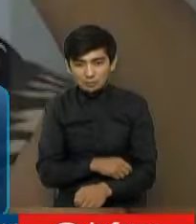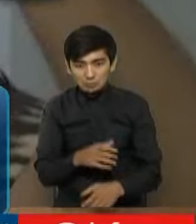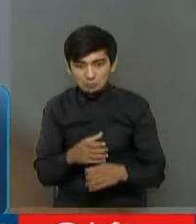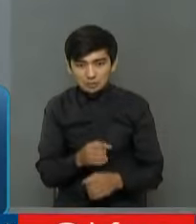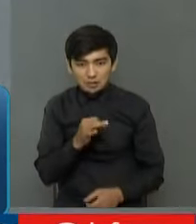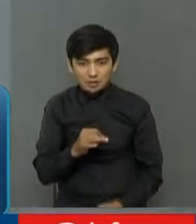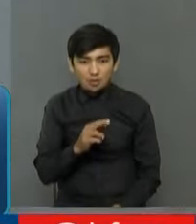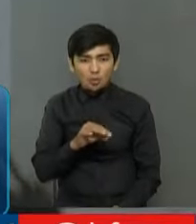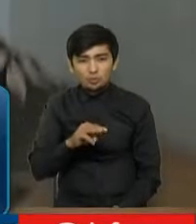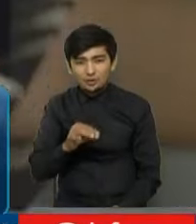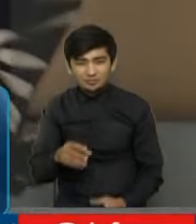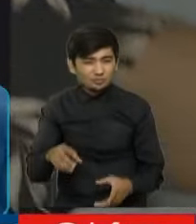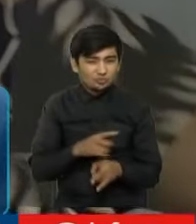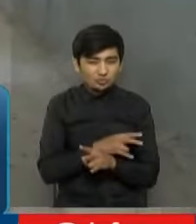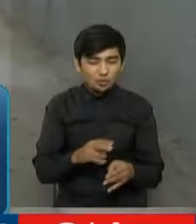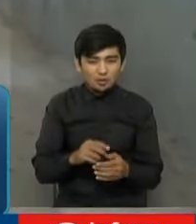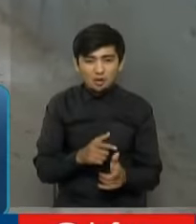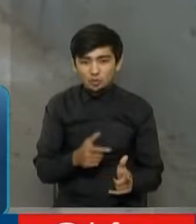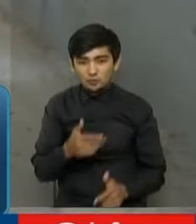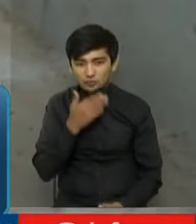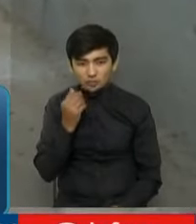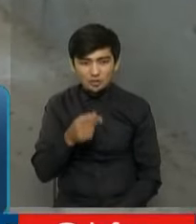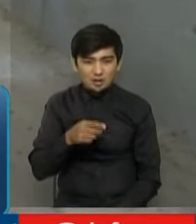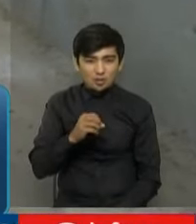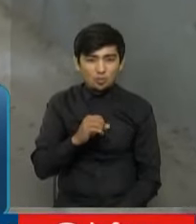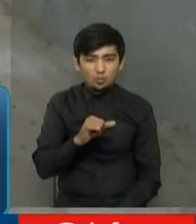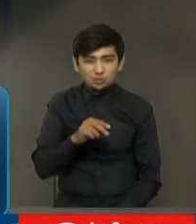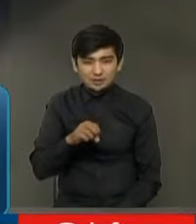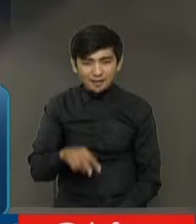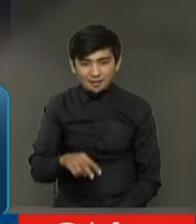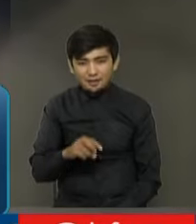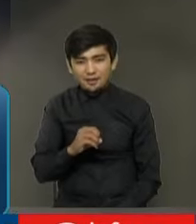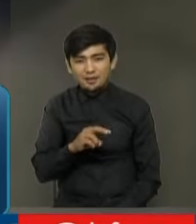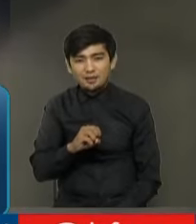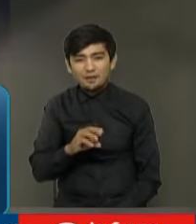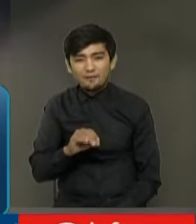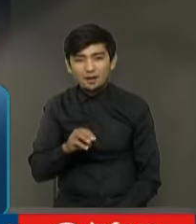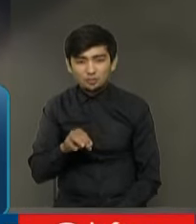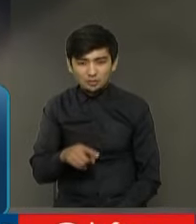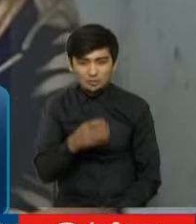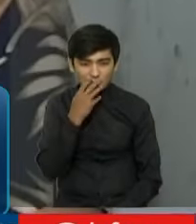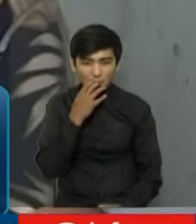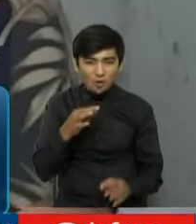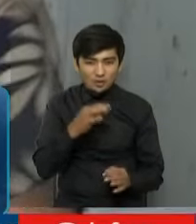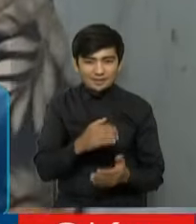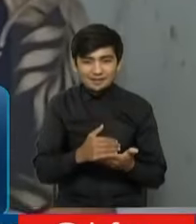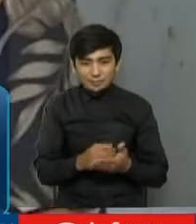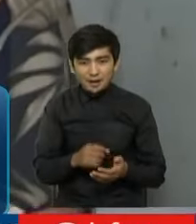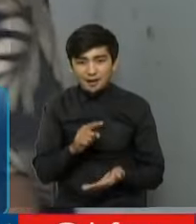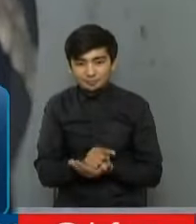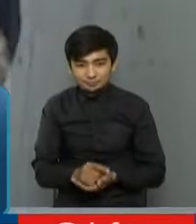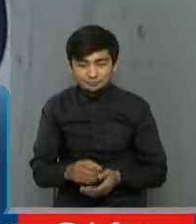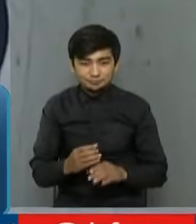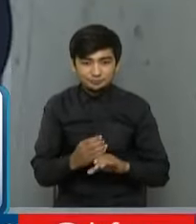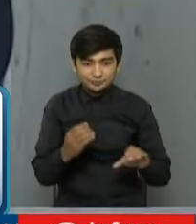коммуникации, говорят люди. В частности, отсутствует элеваторный узел. Это один из главных компонентов системы отопления.